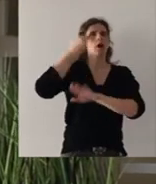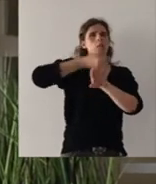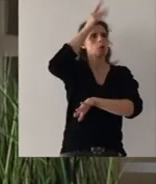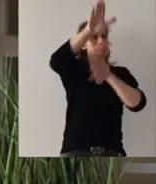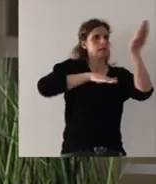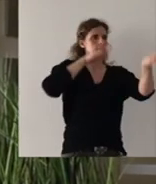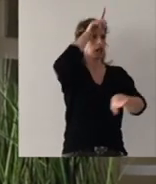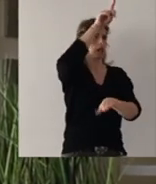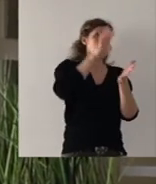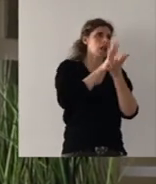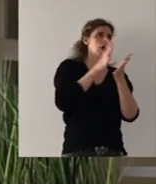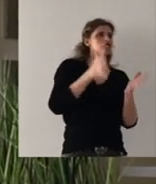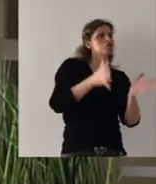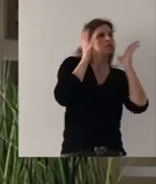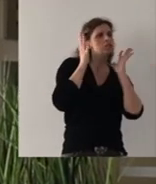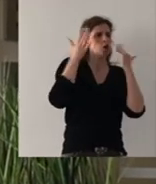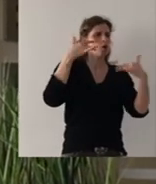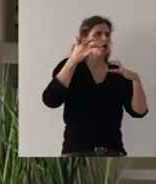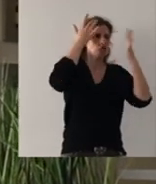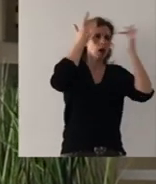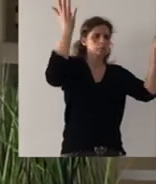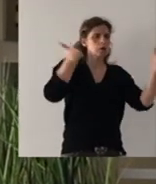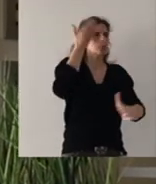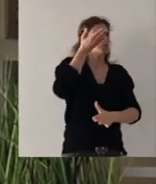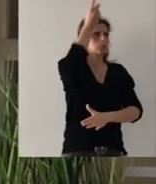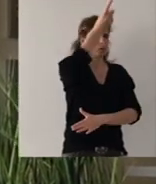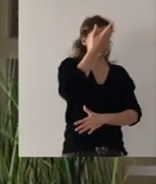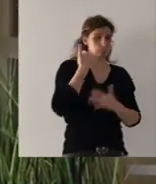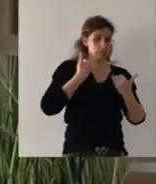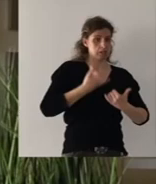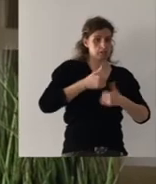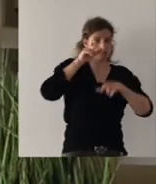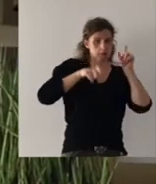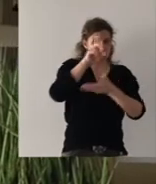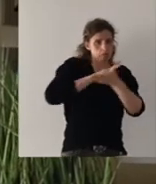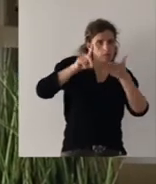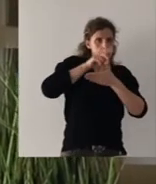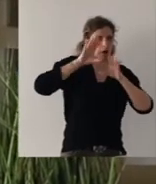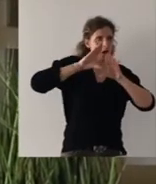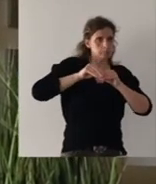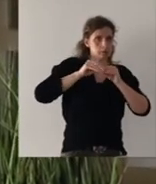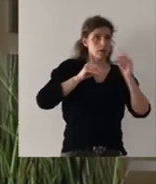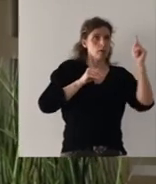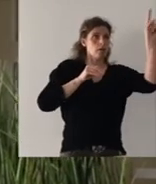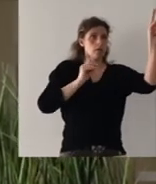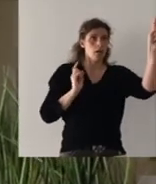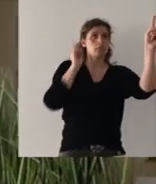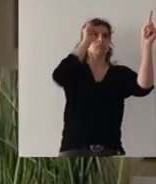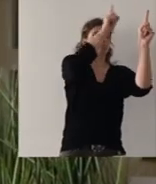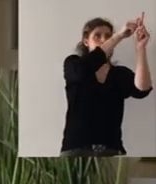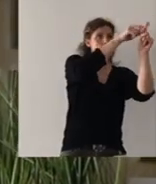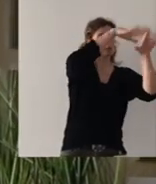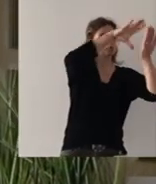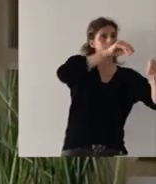le Nord-Pas-de-Calais qui a plus de 10 ans d'expérience et on se retrouvait avec des patients de notre secteur qui allaient consulter là-bas pour